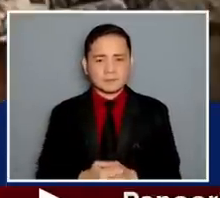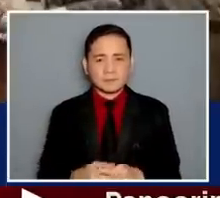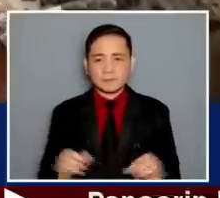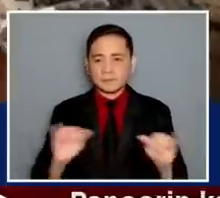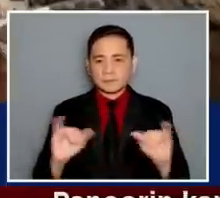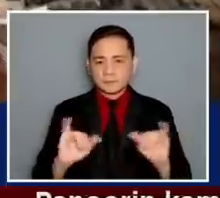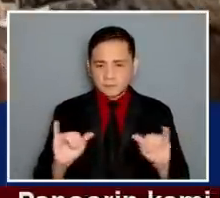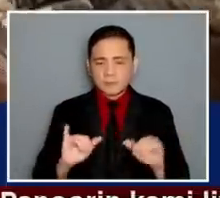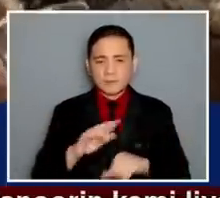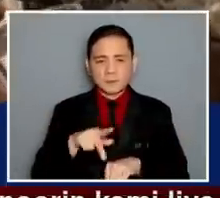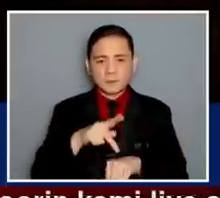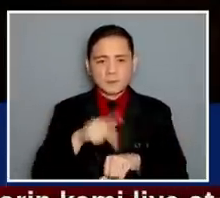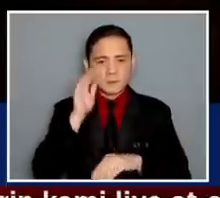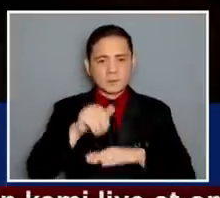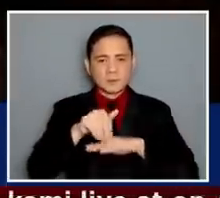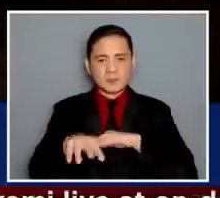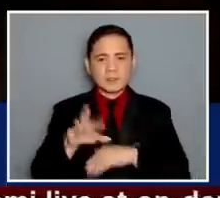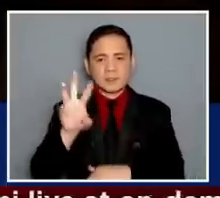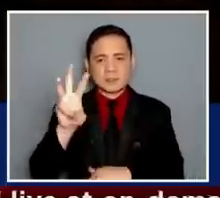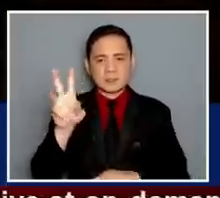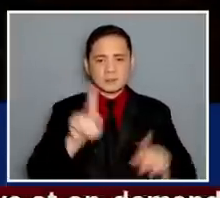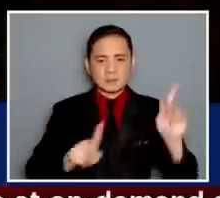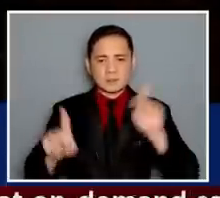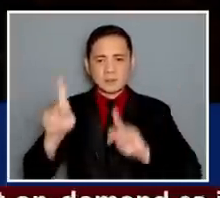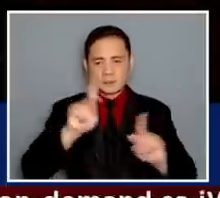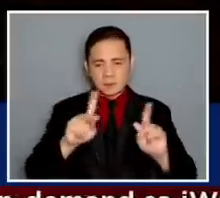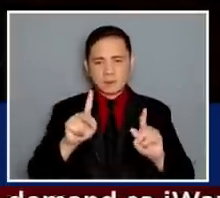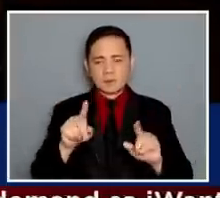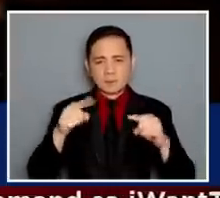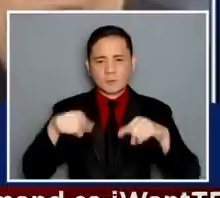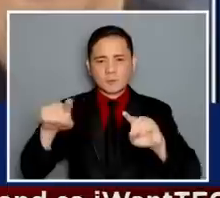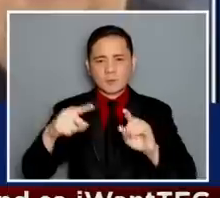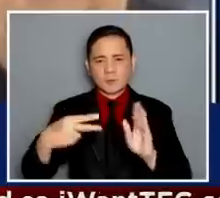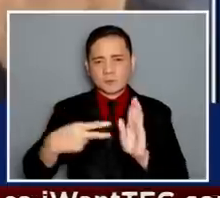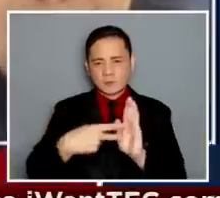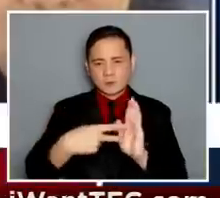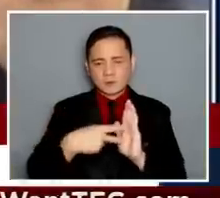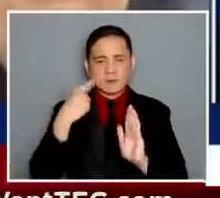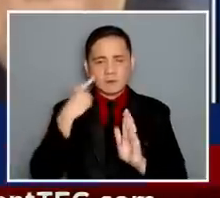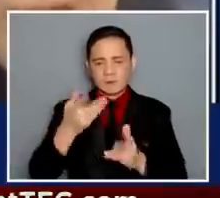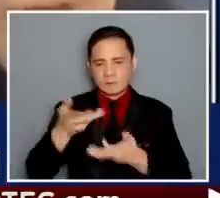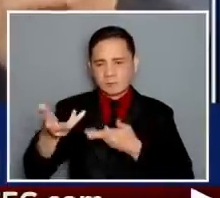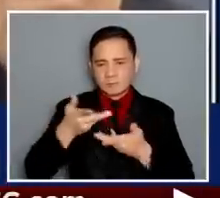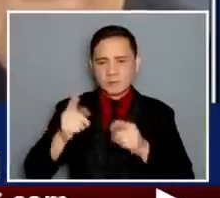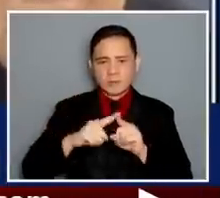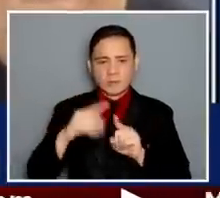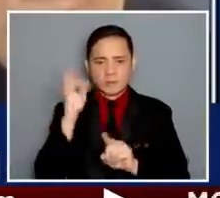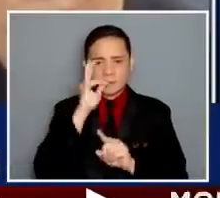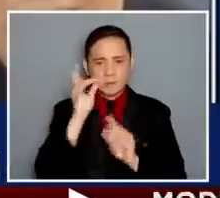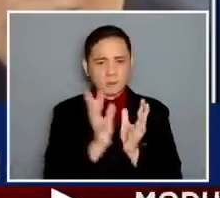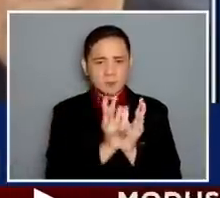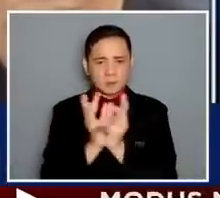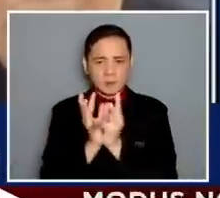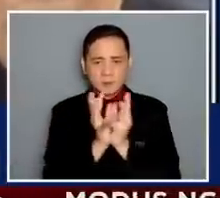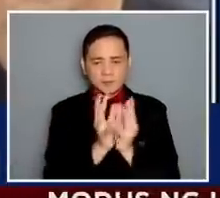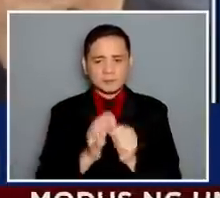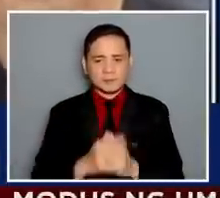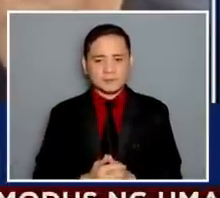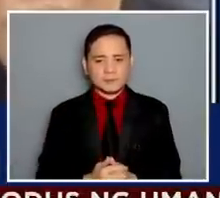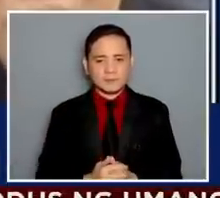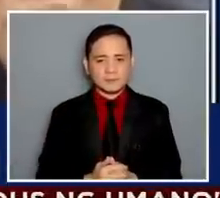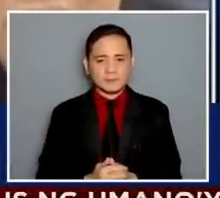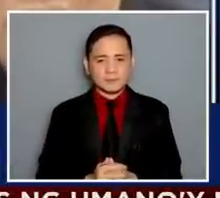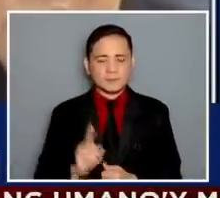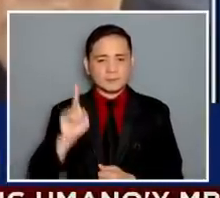Syria para kamustahin ang mga Pilipinong nakatira at nagtatrabaho doon. Pilipinas, pupunta doon sa Etanon,